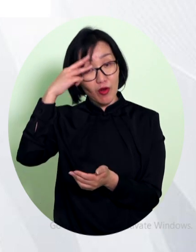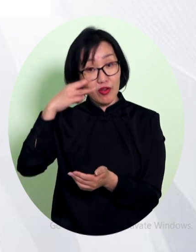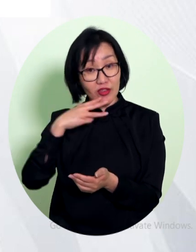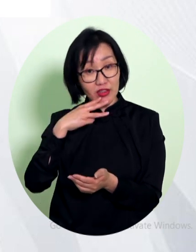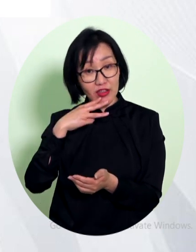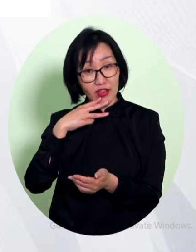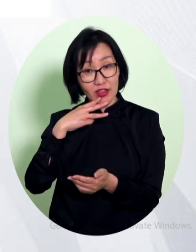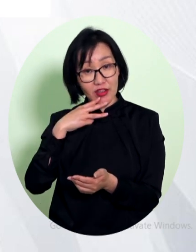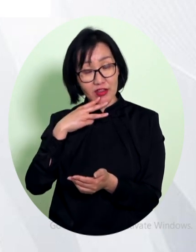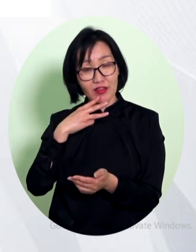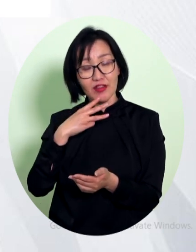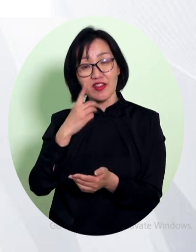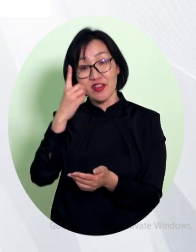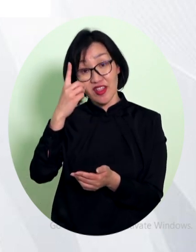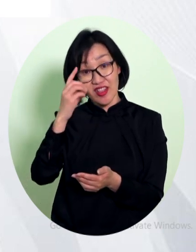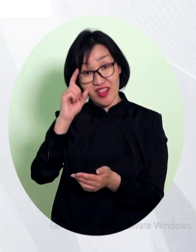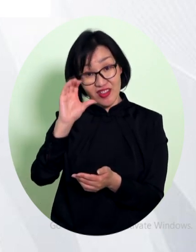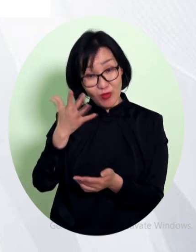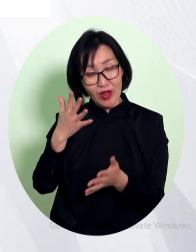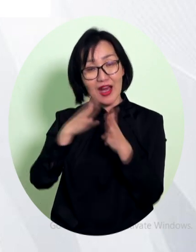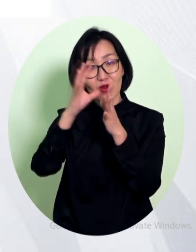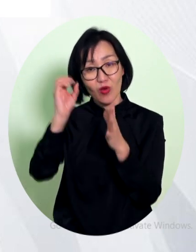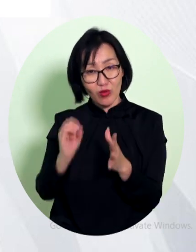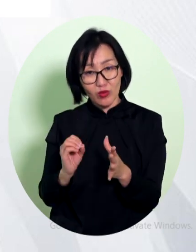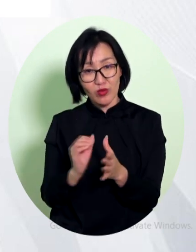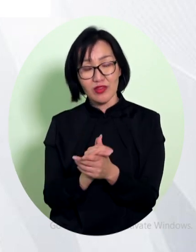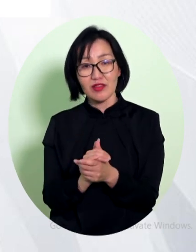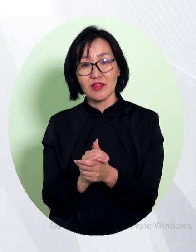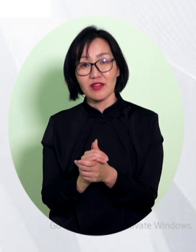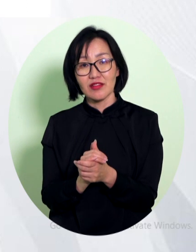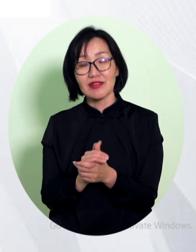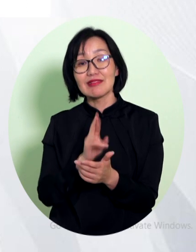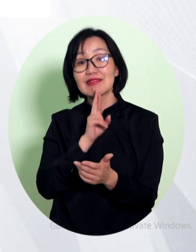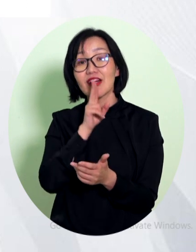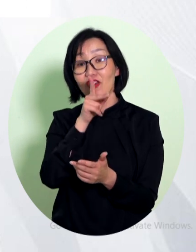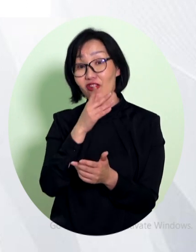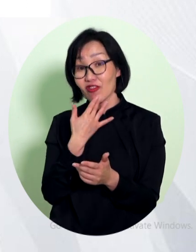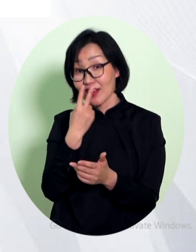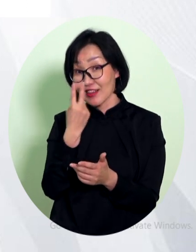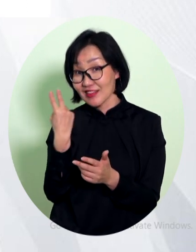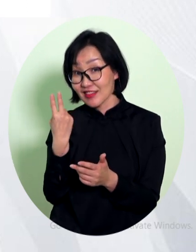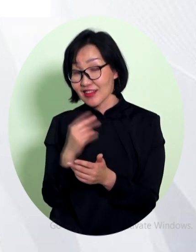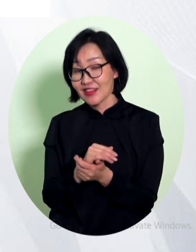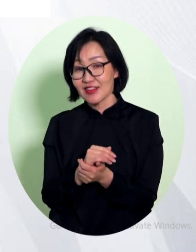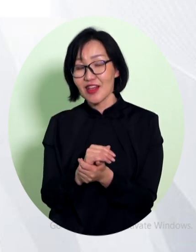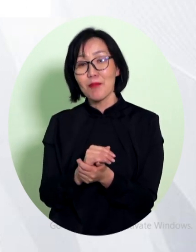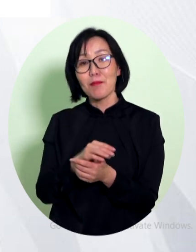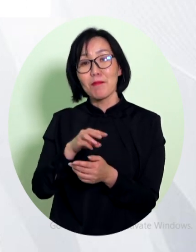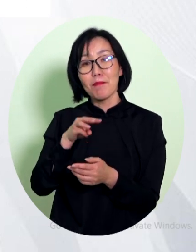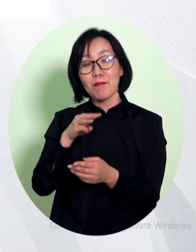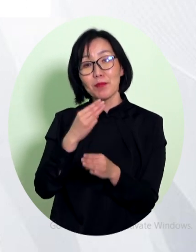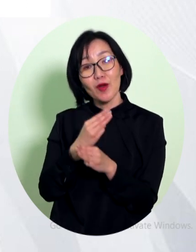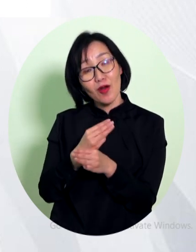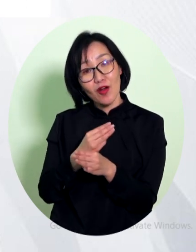Монгол хэл нэг хэсэг буюу 10% байсан. Ягаан өнгөтэй. Математик хэдэн хувь